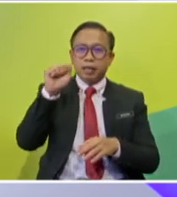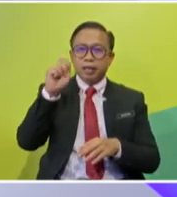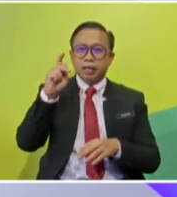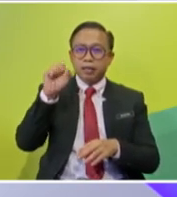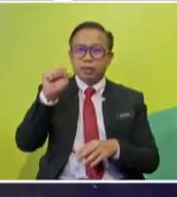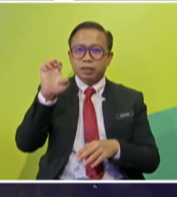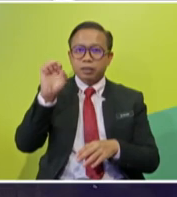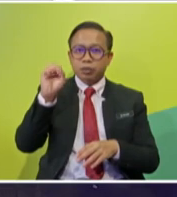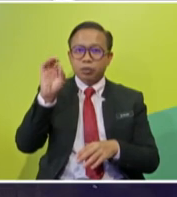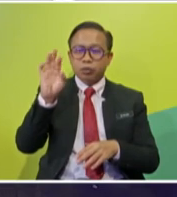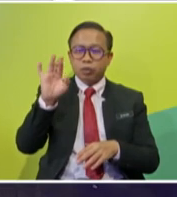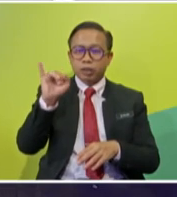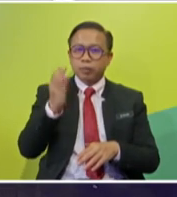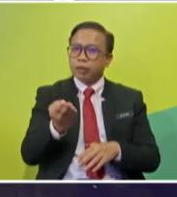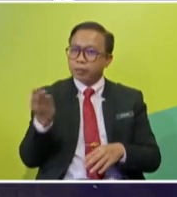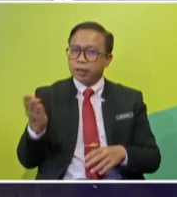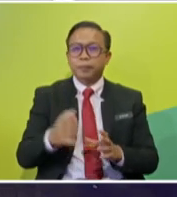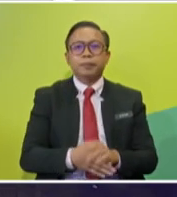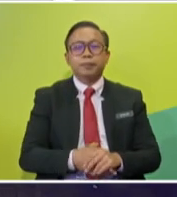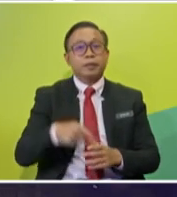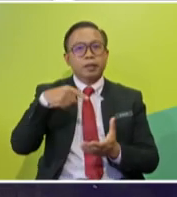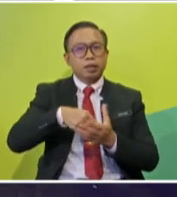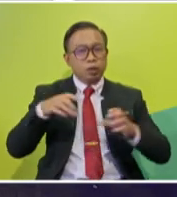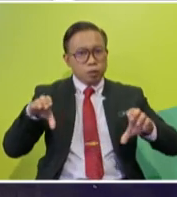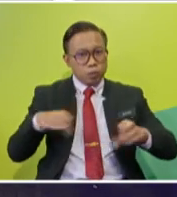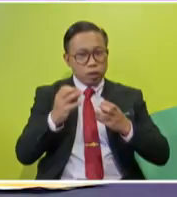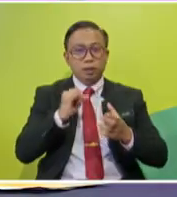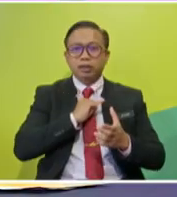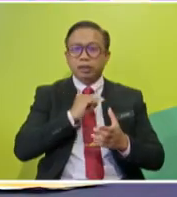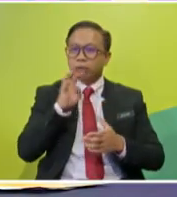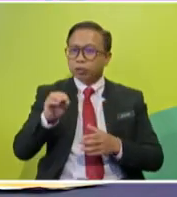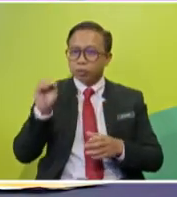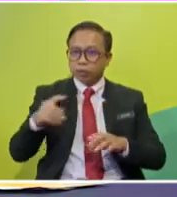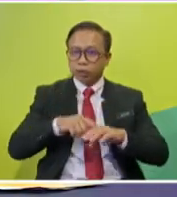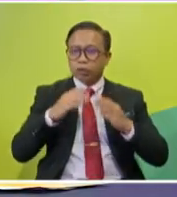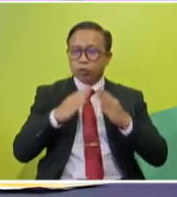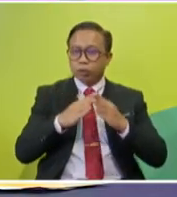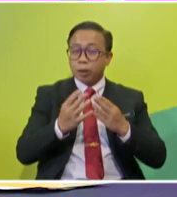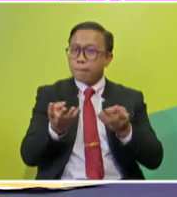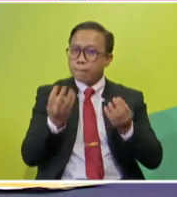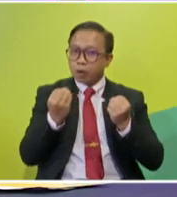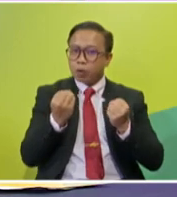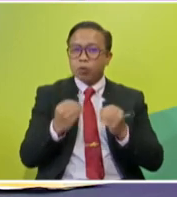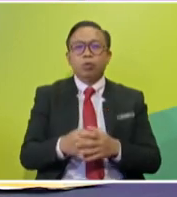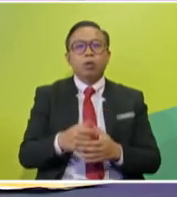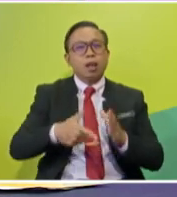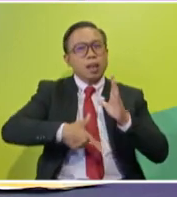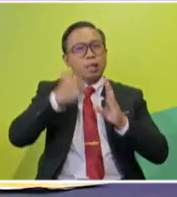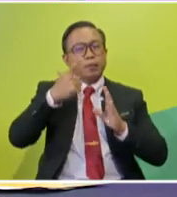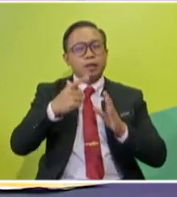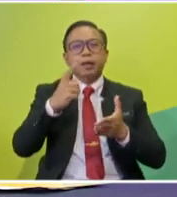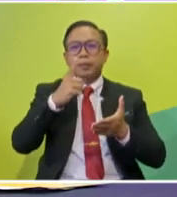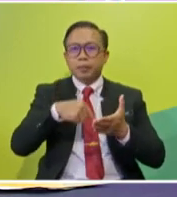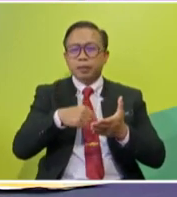pakaian dan aksesoris ini membuatkan saya dan murid-murid di rumah teruji tak tahu lebih lanjut tentang